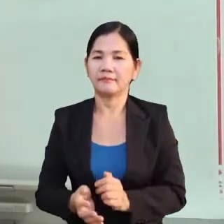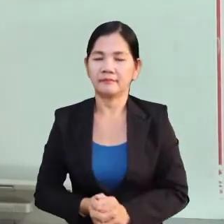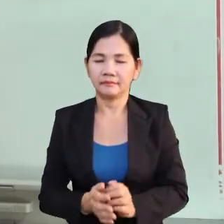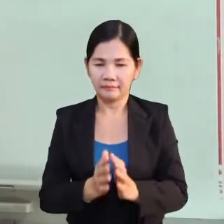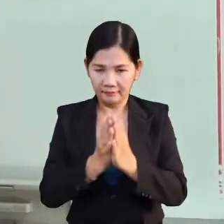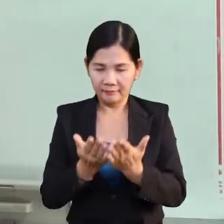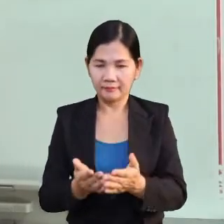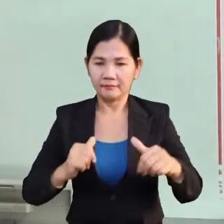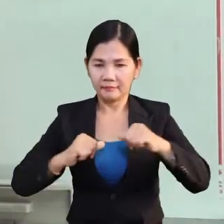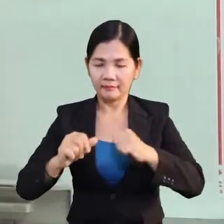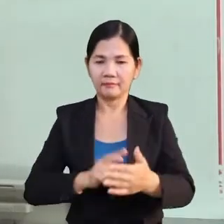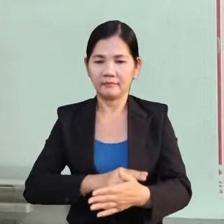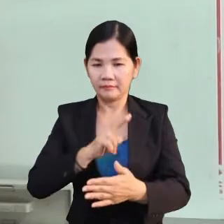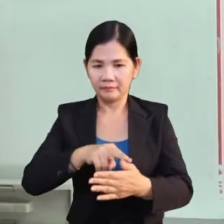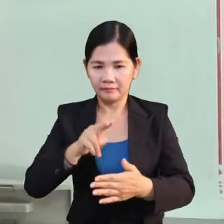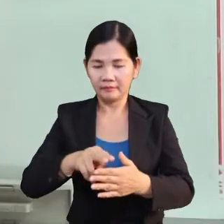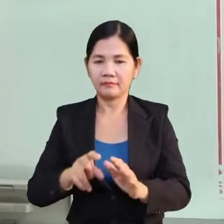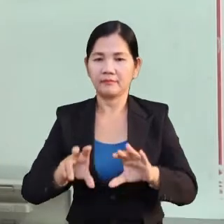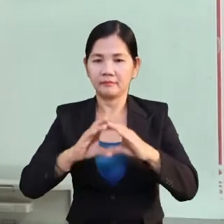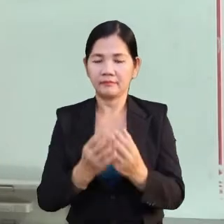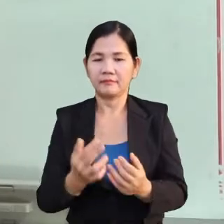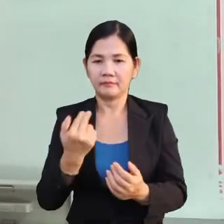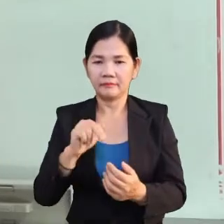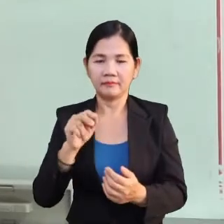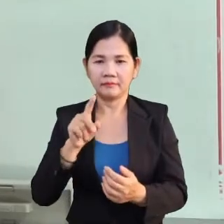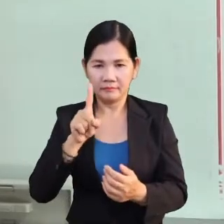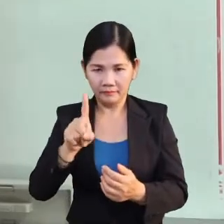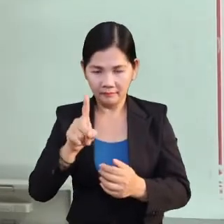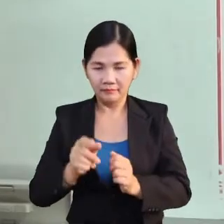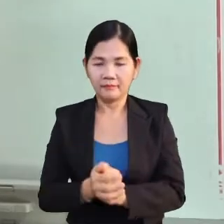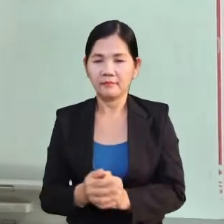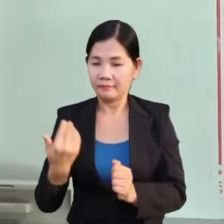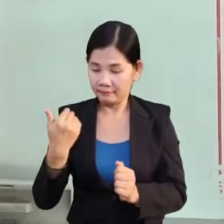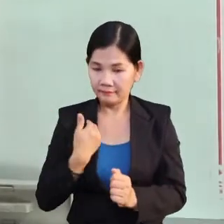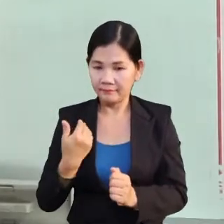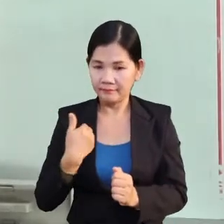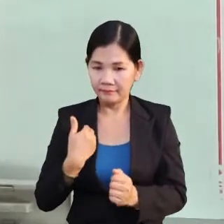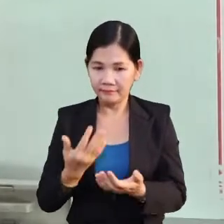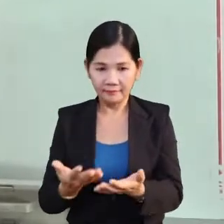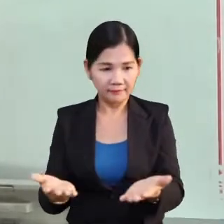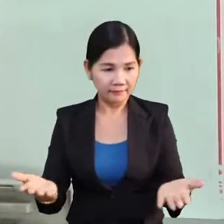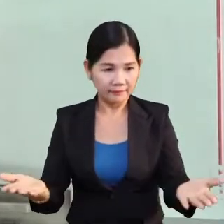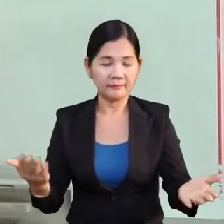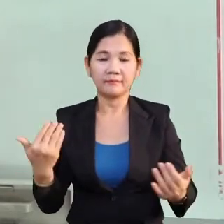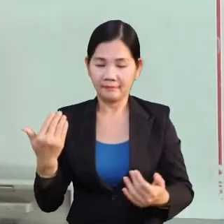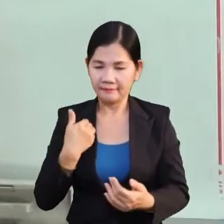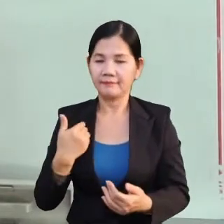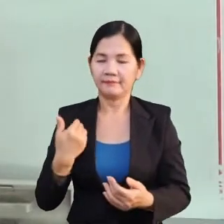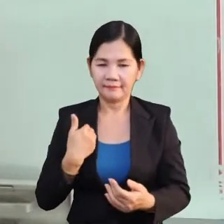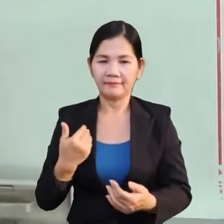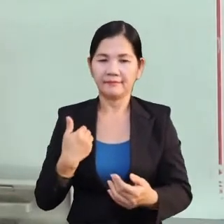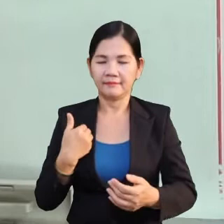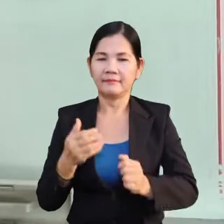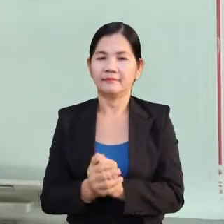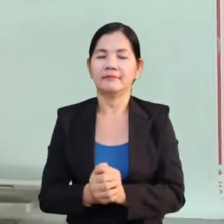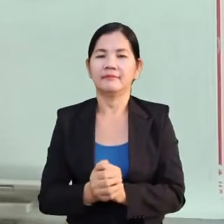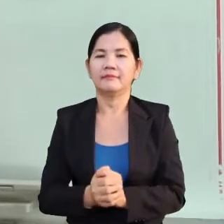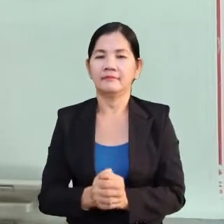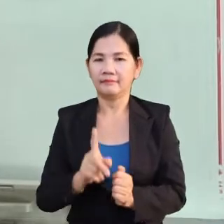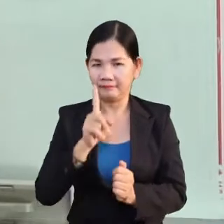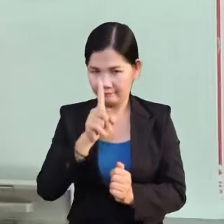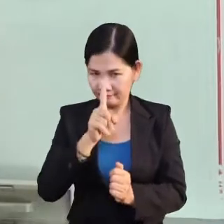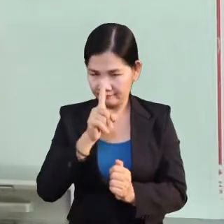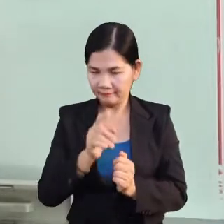វិទ្យាសាស្ត្រសិក្សាសង្គមថ្នាក់ទី1កូនក៏មានអត់កូនចាមានអញ្ចឹងយើងនៅសៀវភៅមួយ